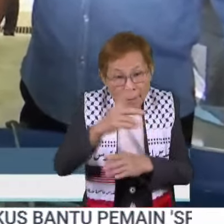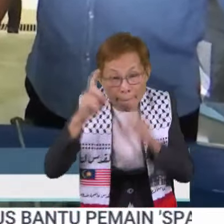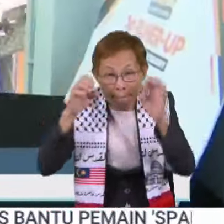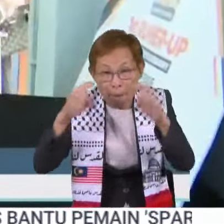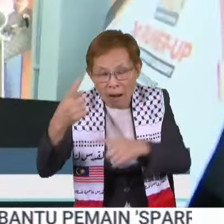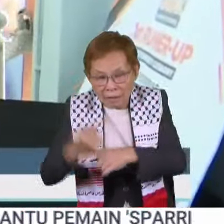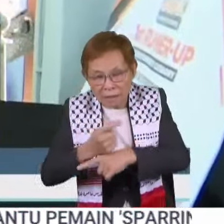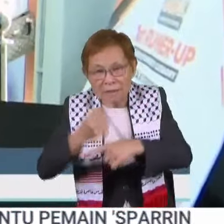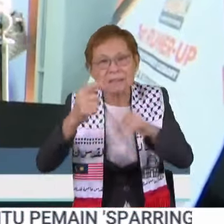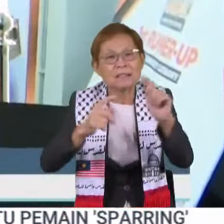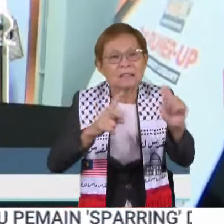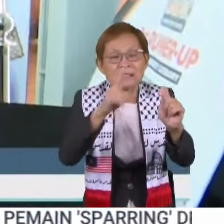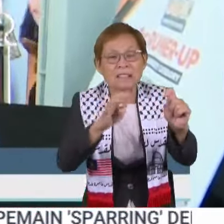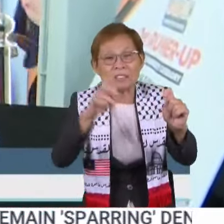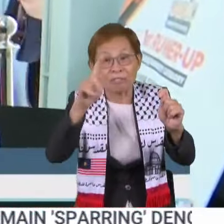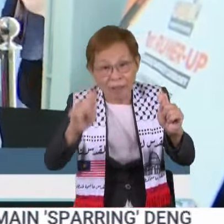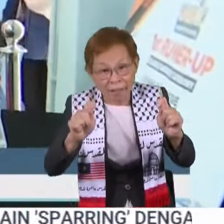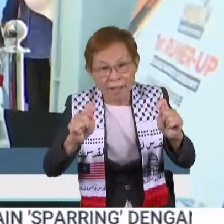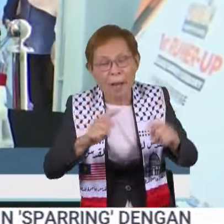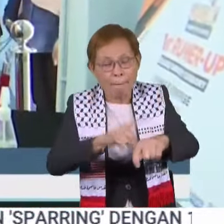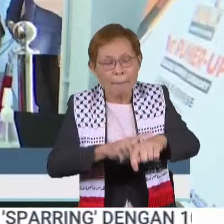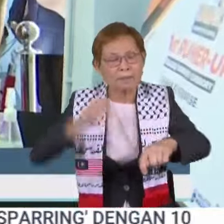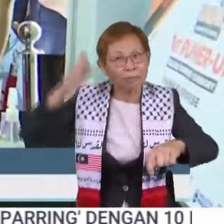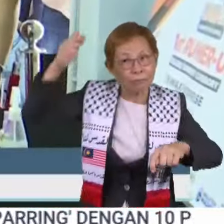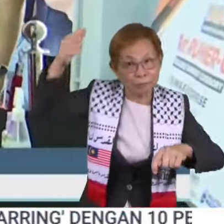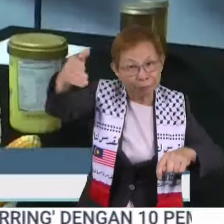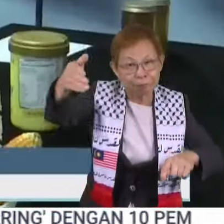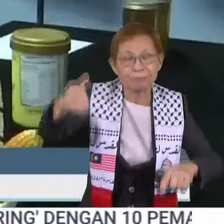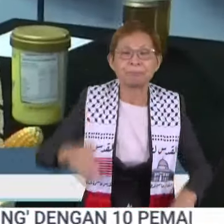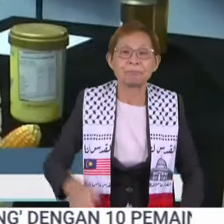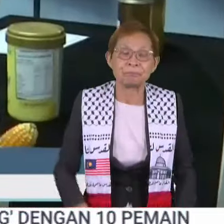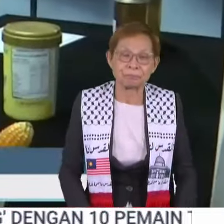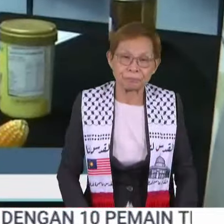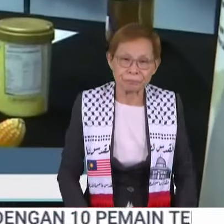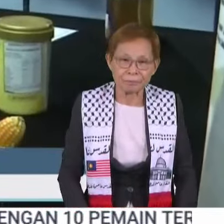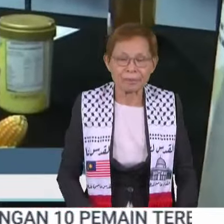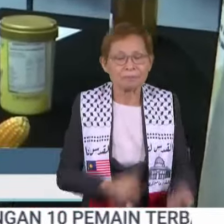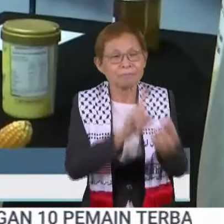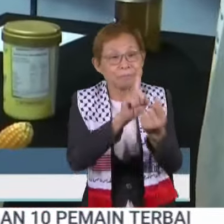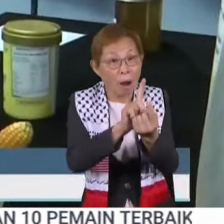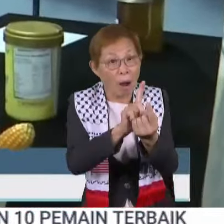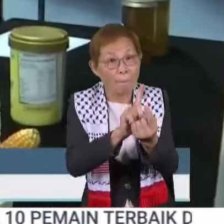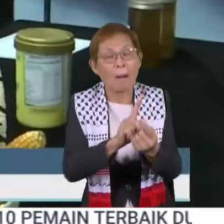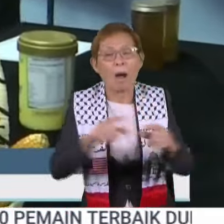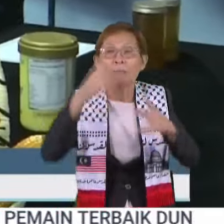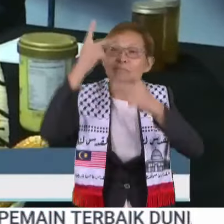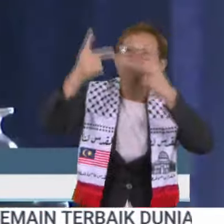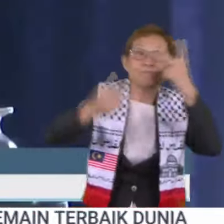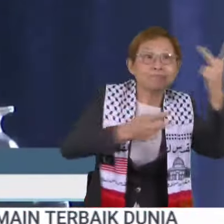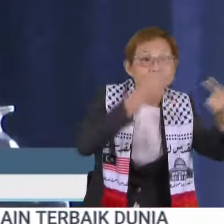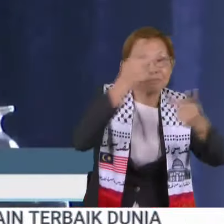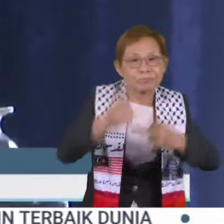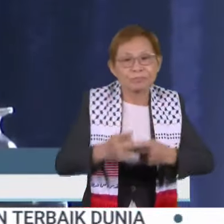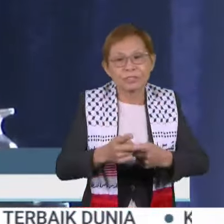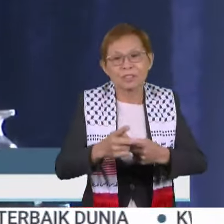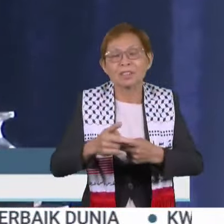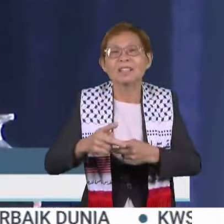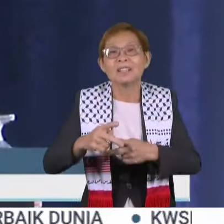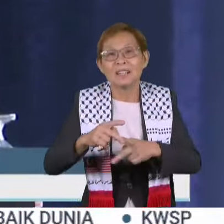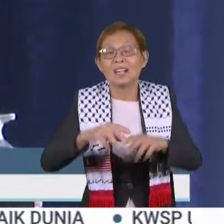teknikal dan vokasional Negara Tibet pada masa akan datang beliau ditemui selepas melakukan lawatan kepada alumni